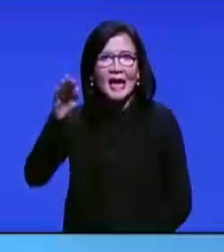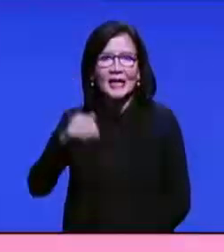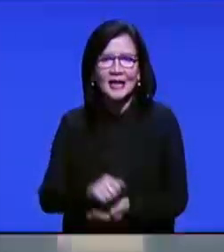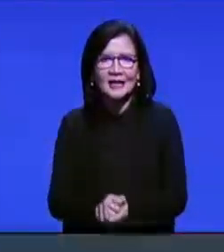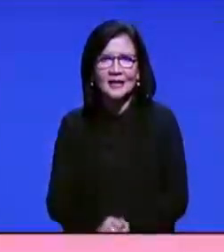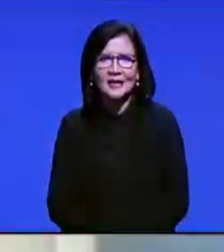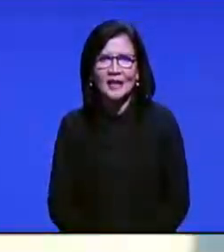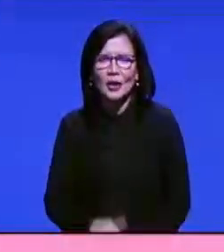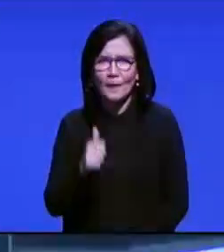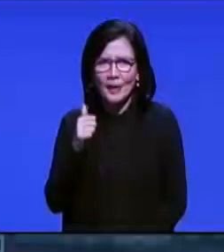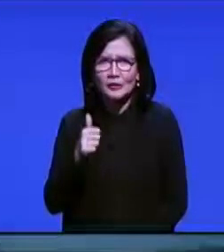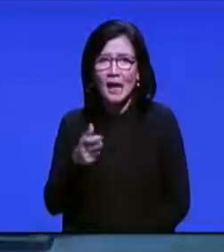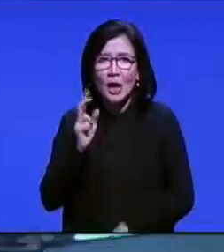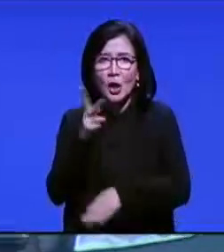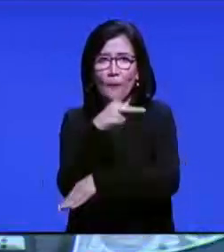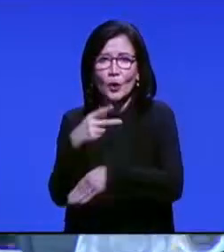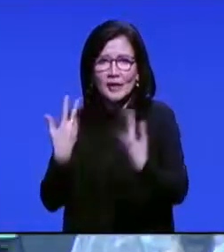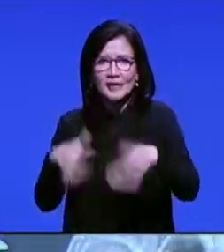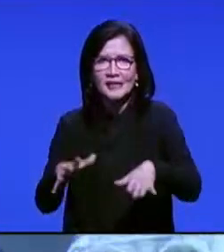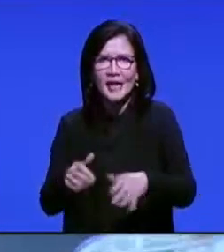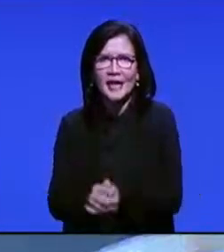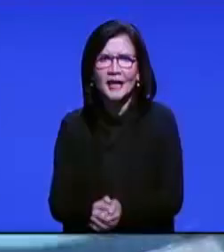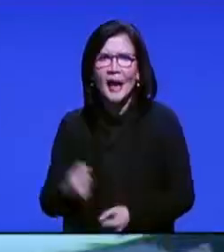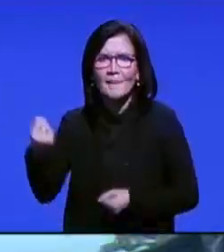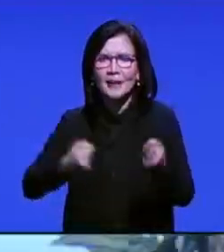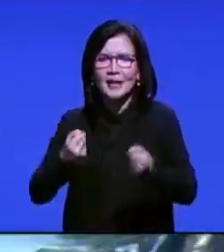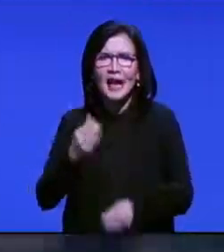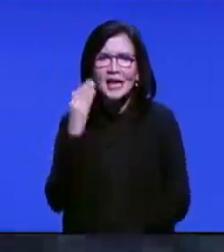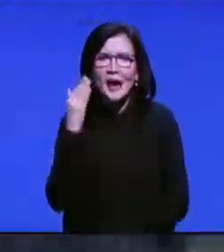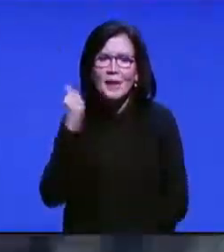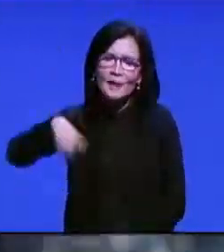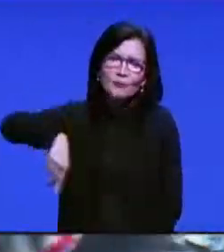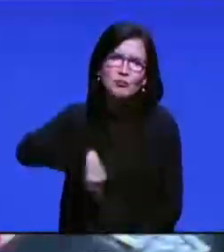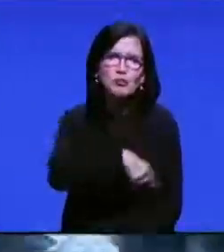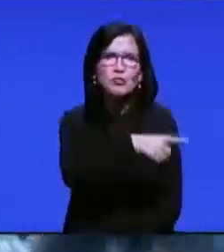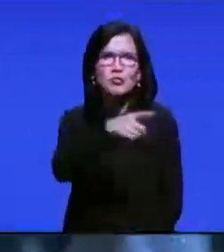kuda ini. Bila proyek sudah jadi, pengendara akan lebih mudah berputar arah tanpa perlu